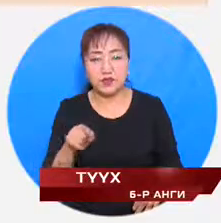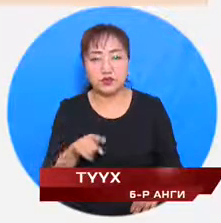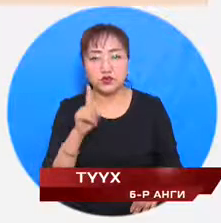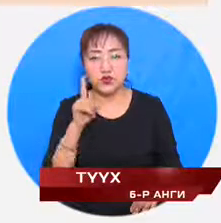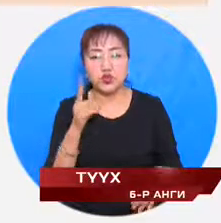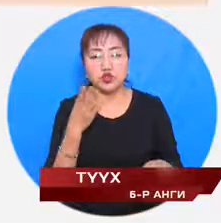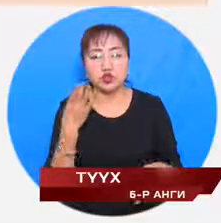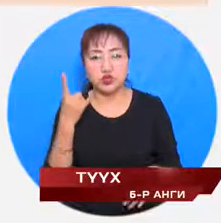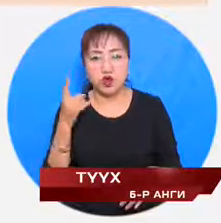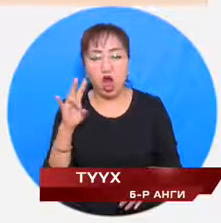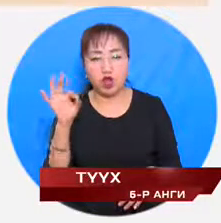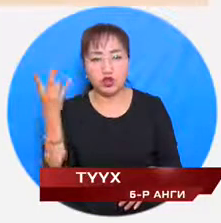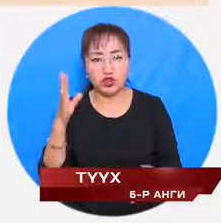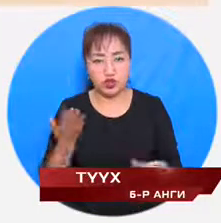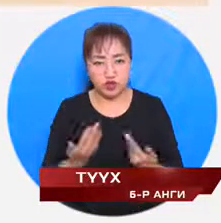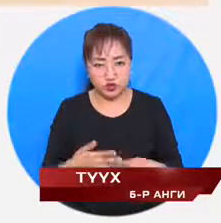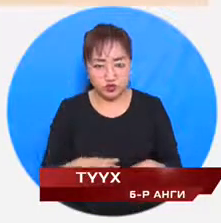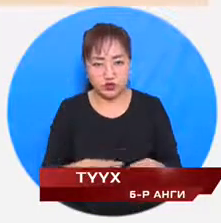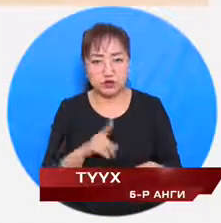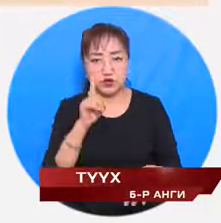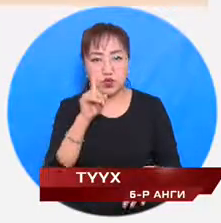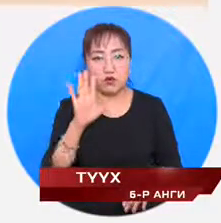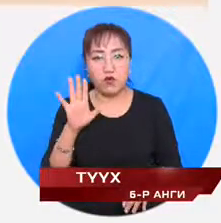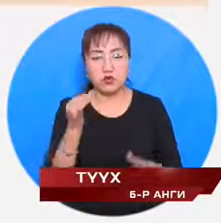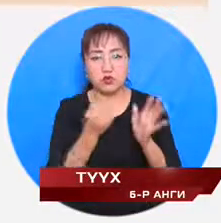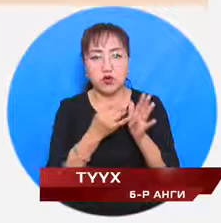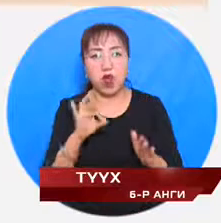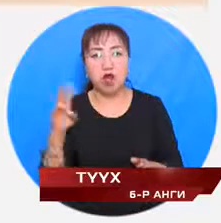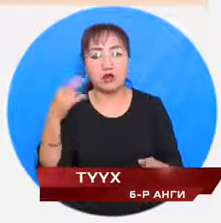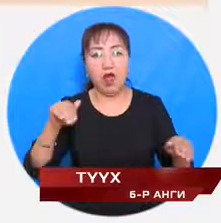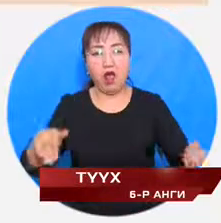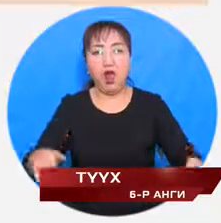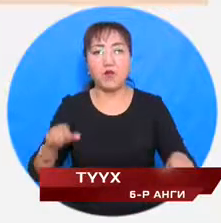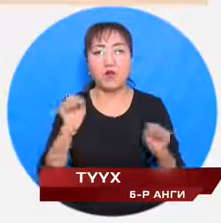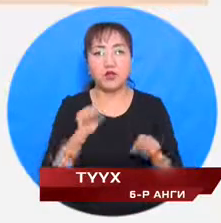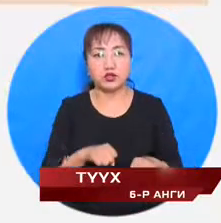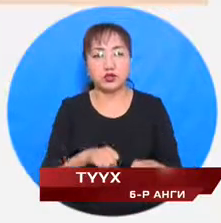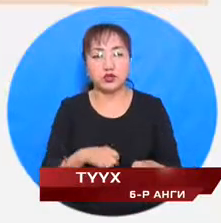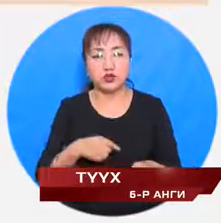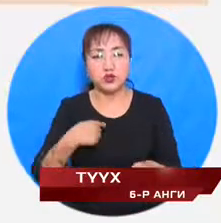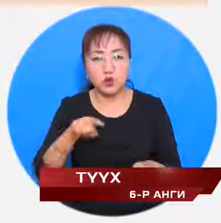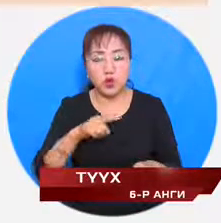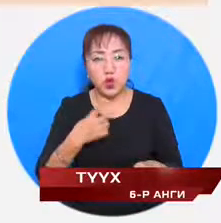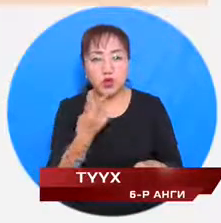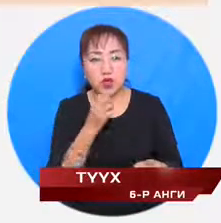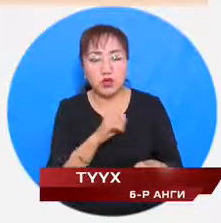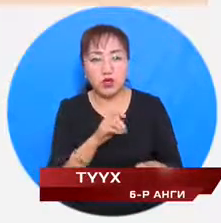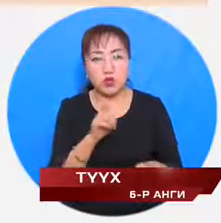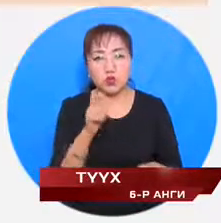байгаа. За мөн 156 онд Самбигийн хаан өргөмжлөгдөд тухайн үеийн бол